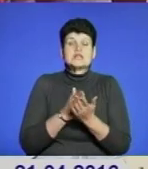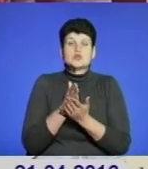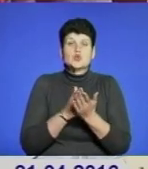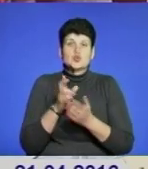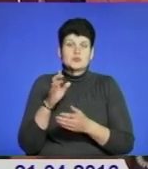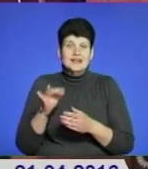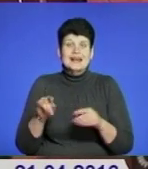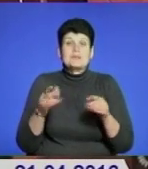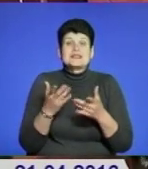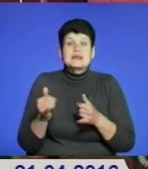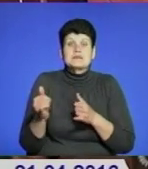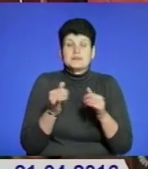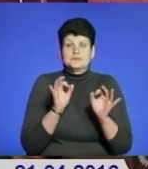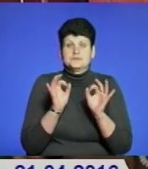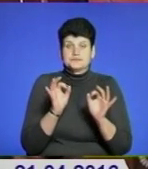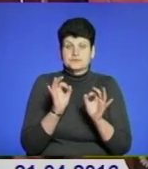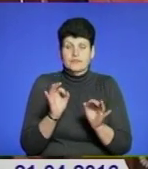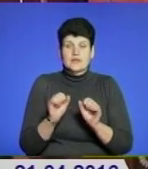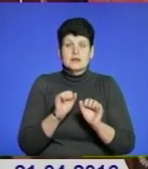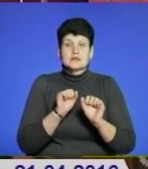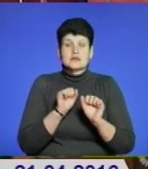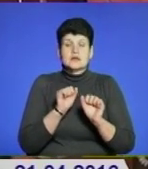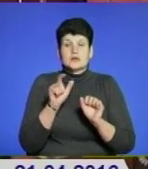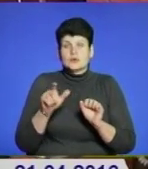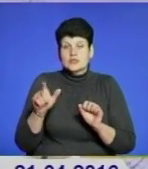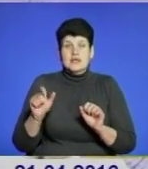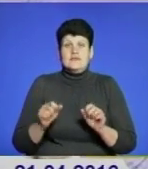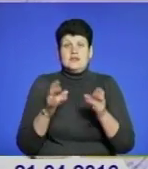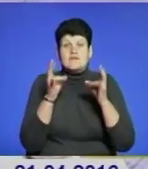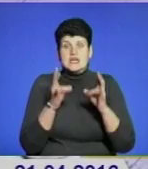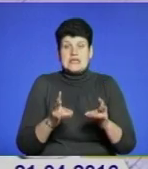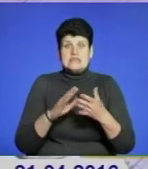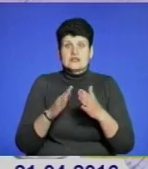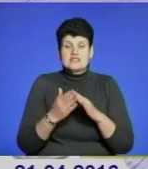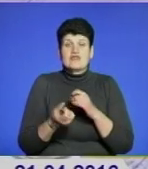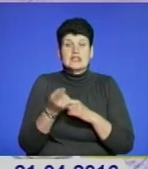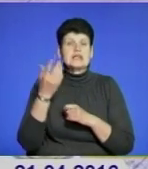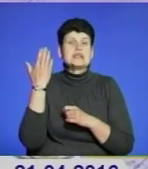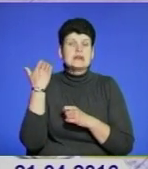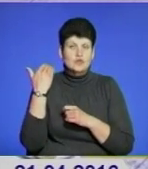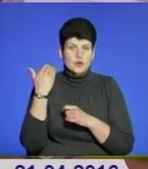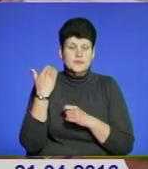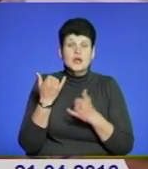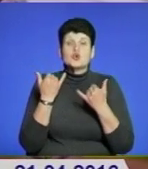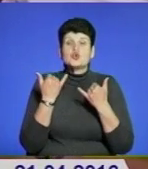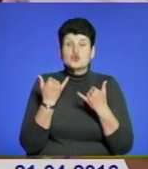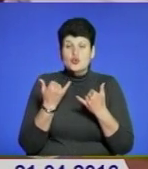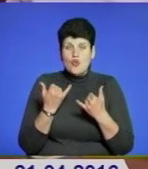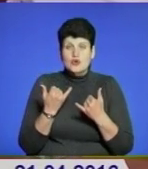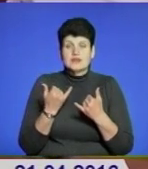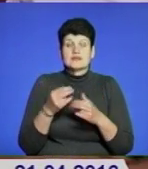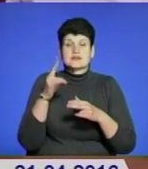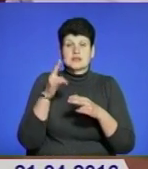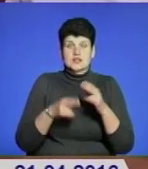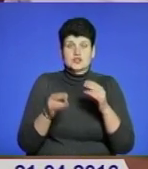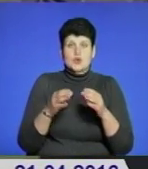яка б забезпечувала надійний захист мешканців від аварійних ситуацій, виникла уже давно. Сьогодні на завершенні комплектація